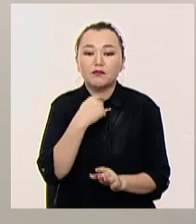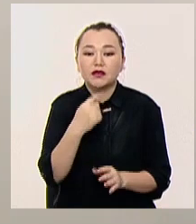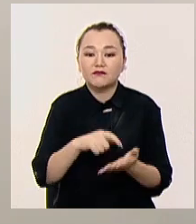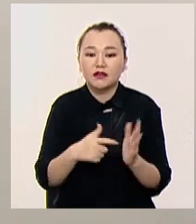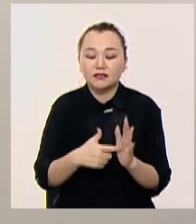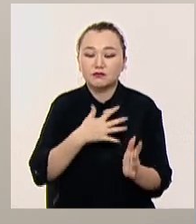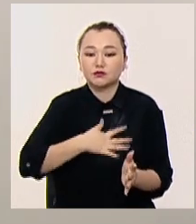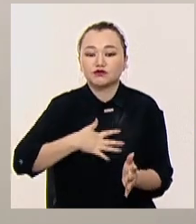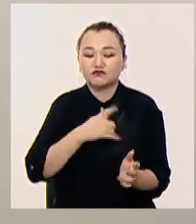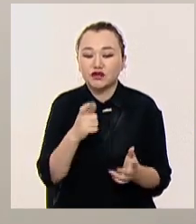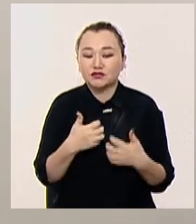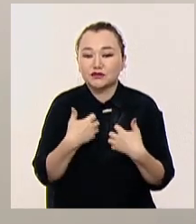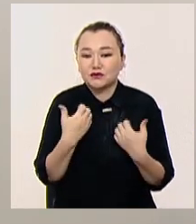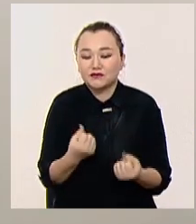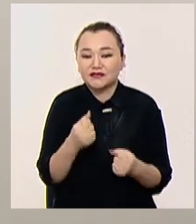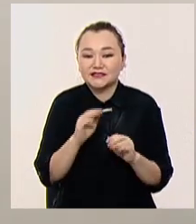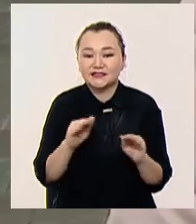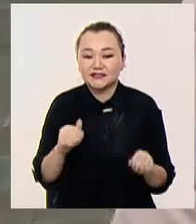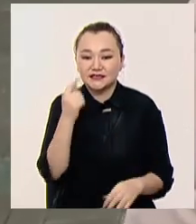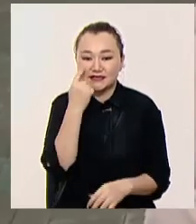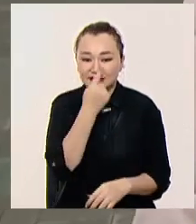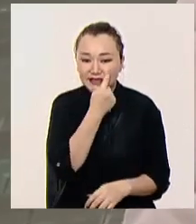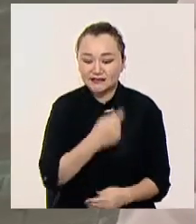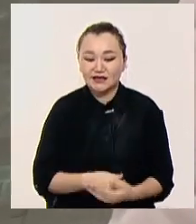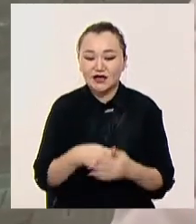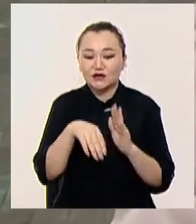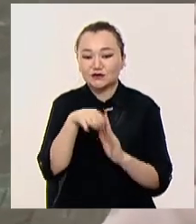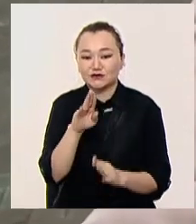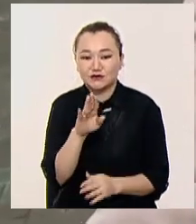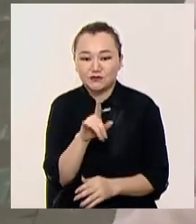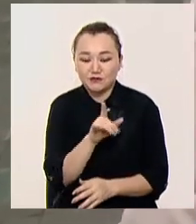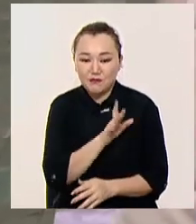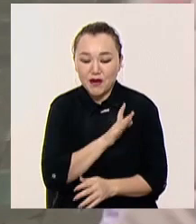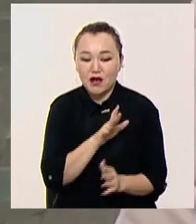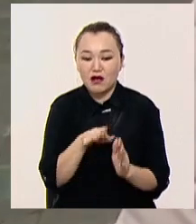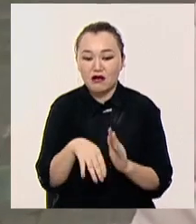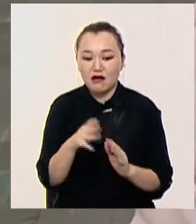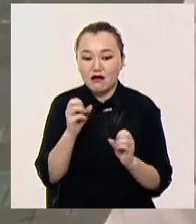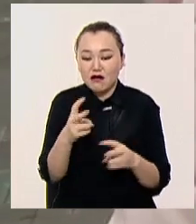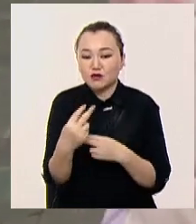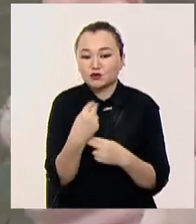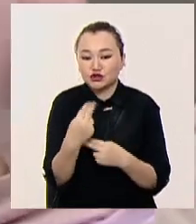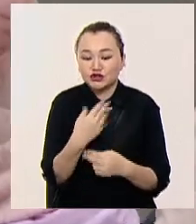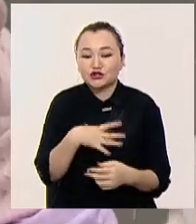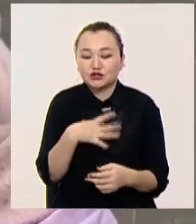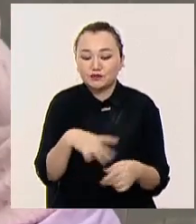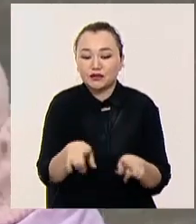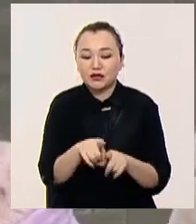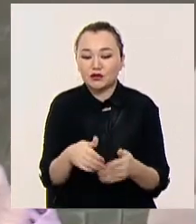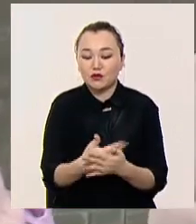первоклассников переживают за здоровье детских глаз. Лучше было, мне кажется, как нас учили, но... Зачем вот эти новшества